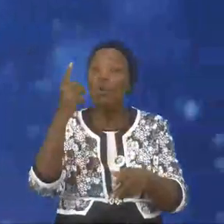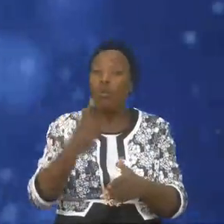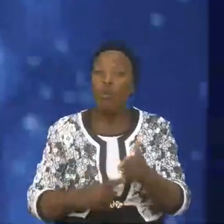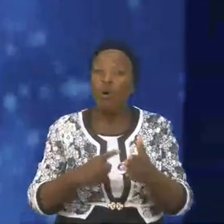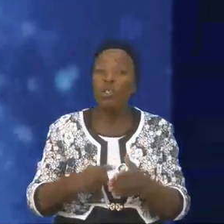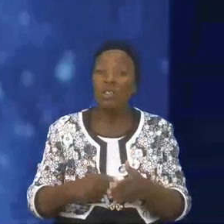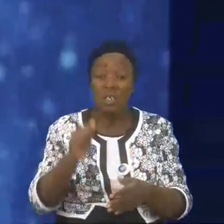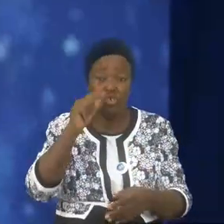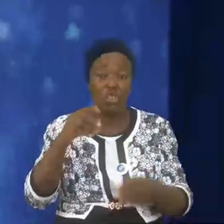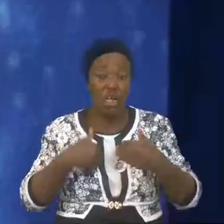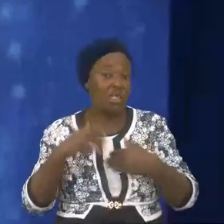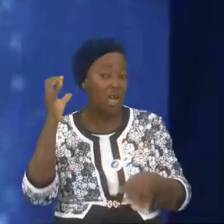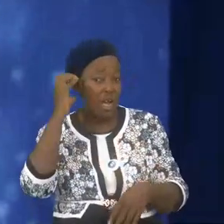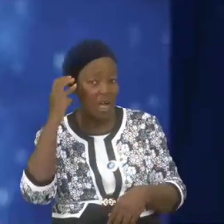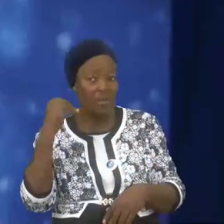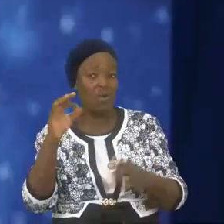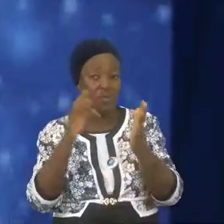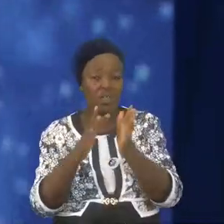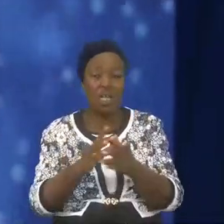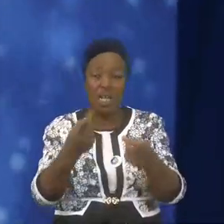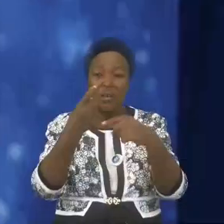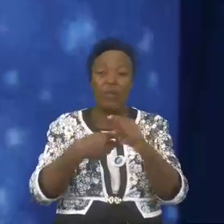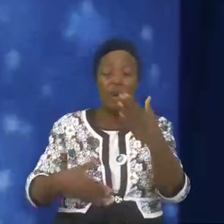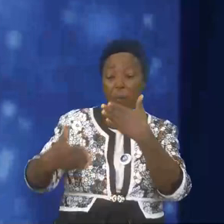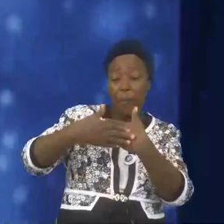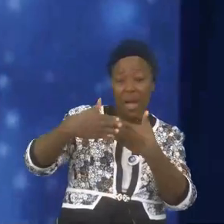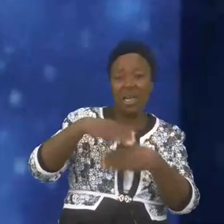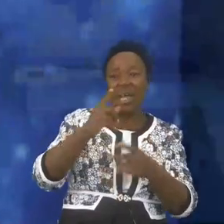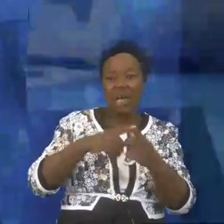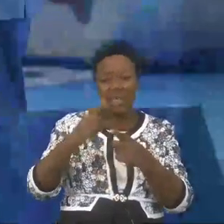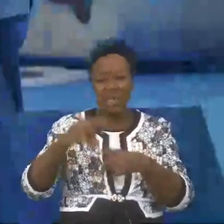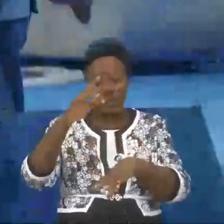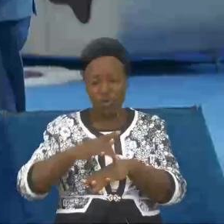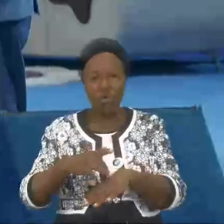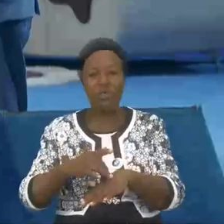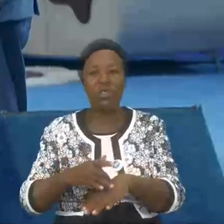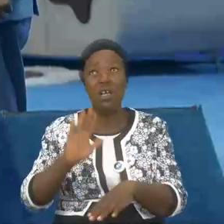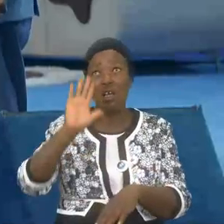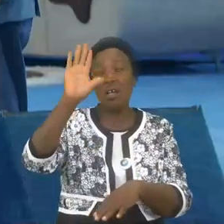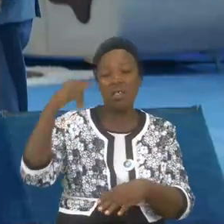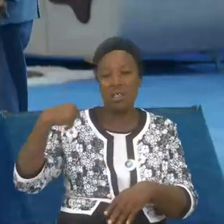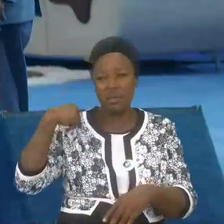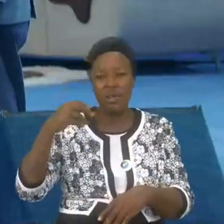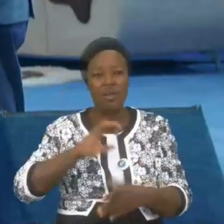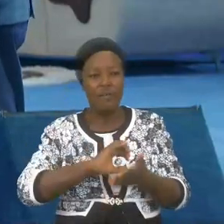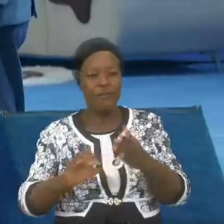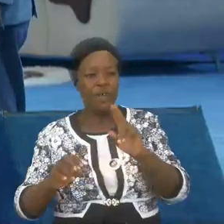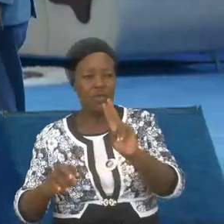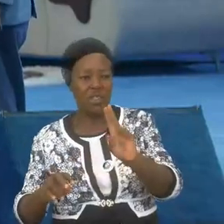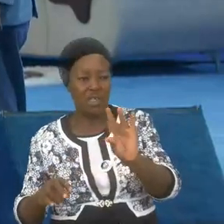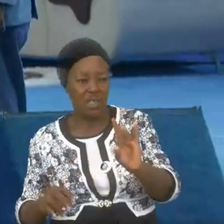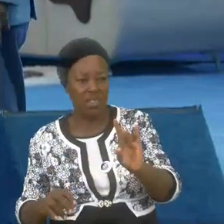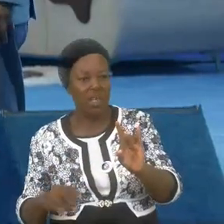Jésus, elle vint pas derrière et toucha son vêtement. Verset 28, car elle